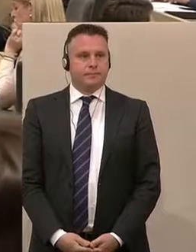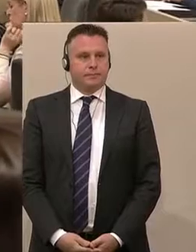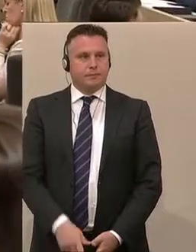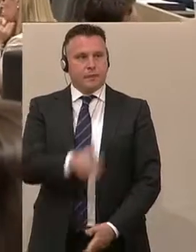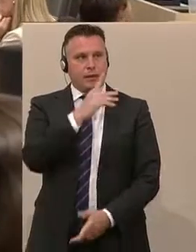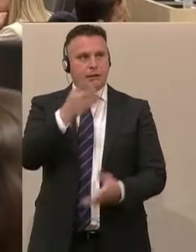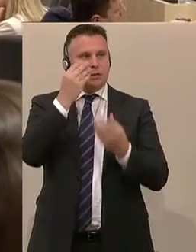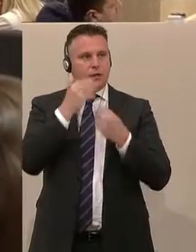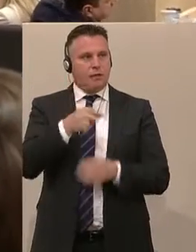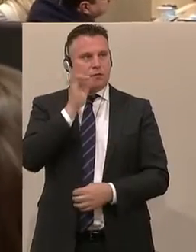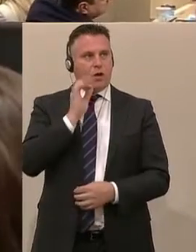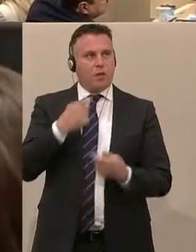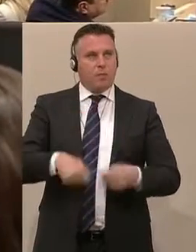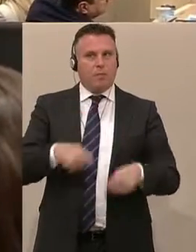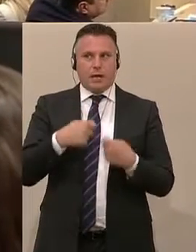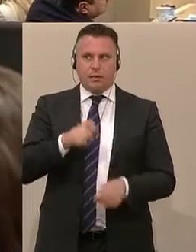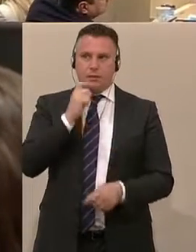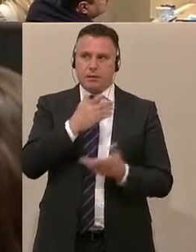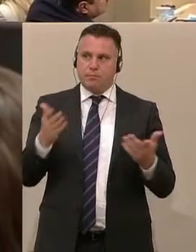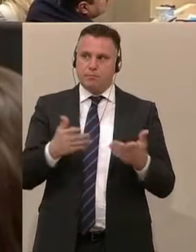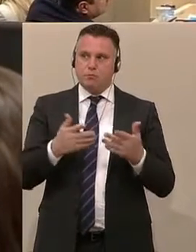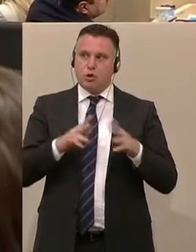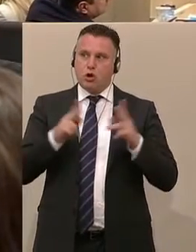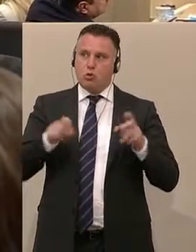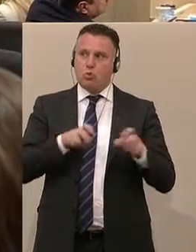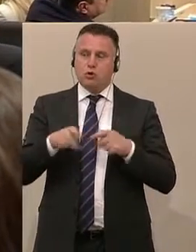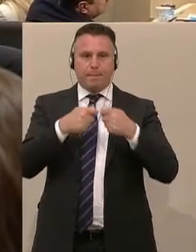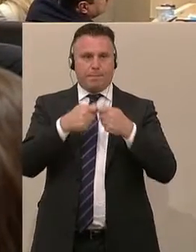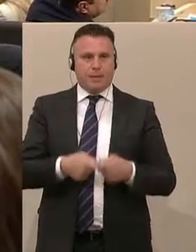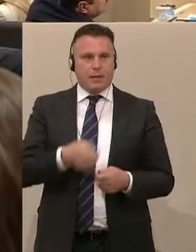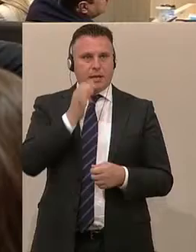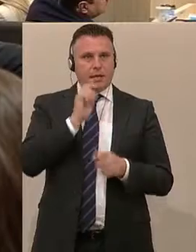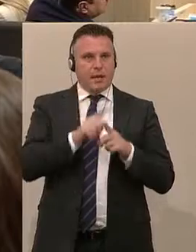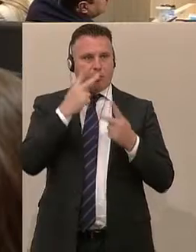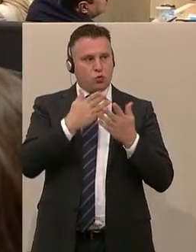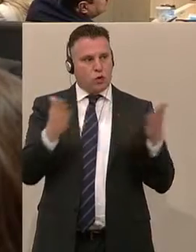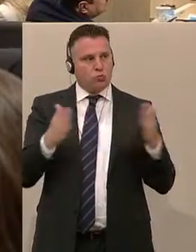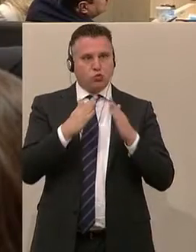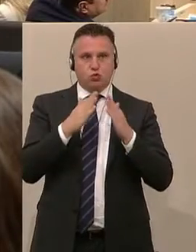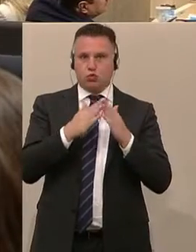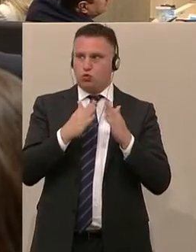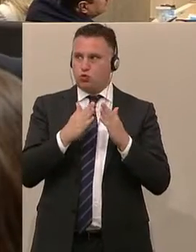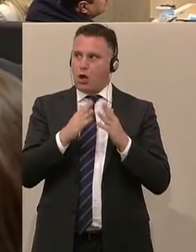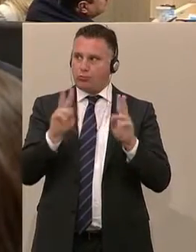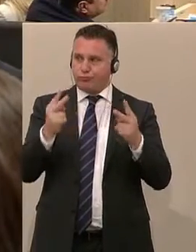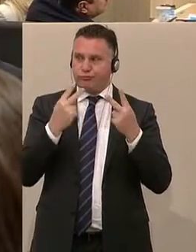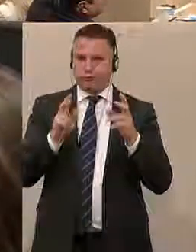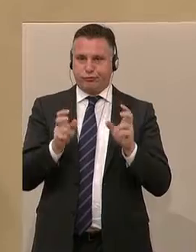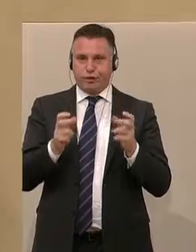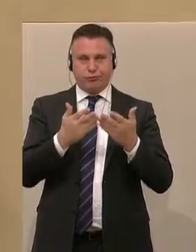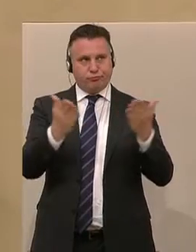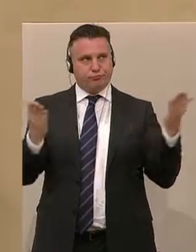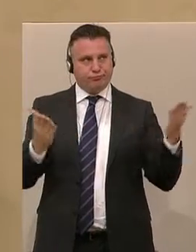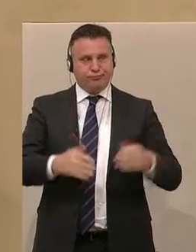Ja, sehr geehrte Frau Präsidentin, sehr geehrte Mitglieder der Bundesregierung, meine Damen und Herren zu Hause vor den Bildschirmen, Hohes